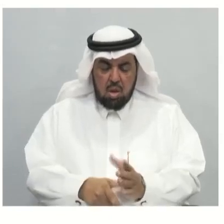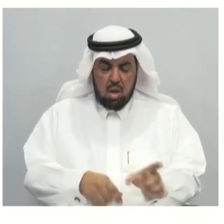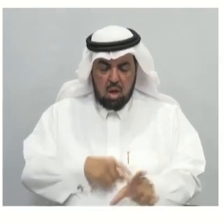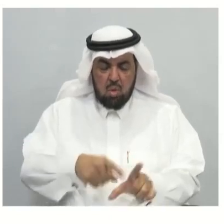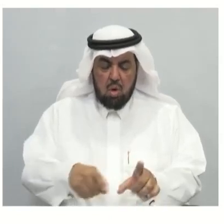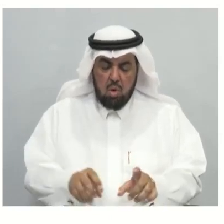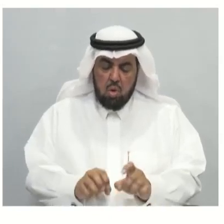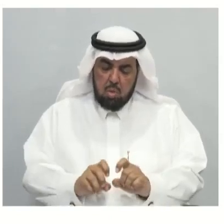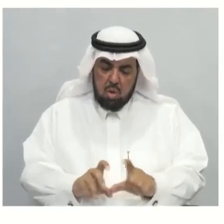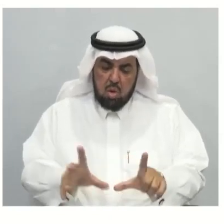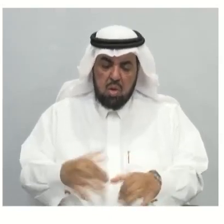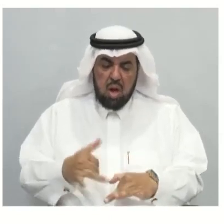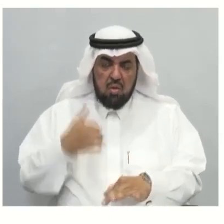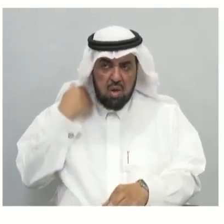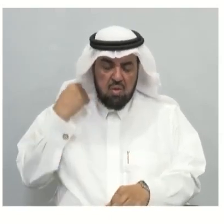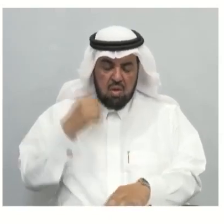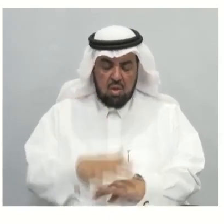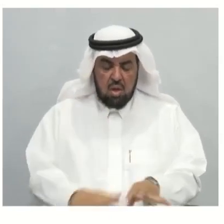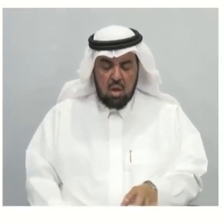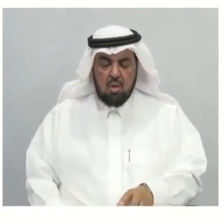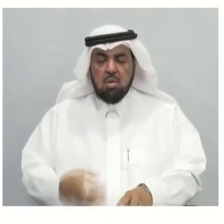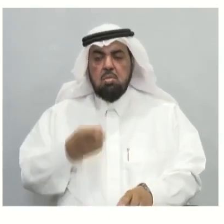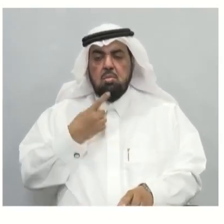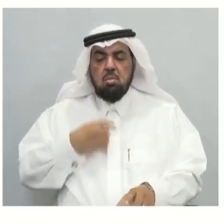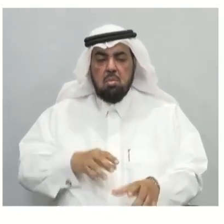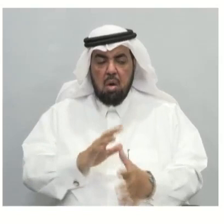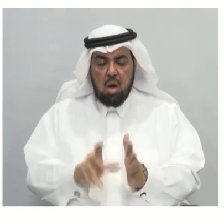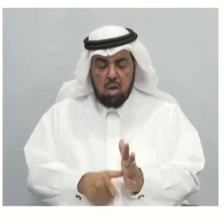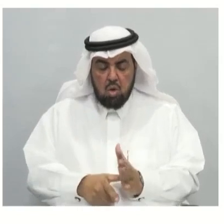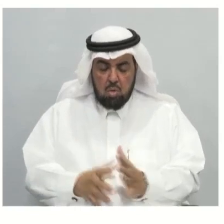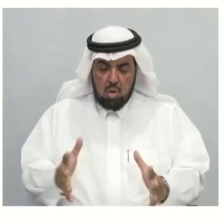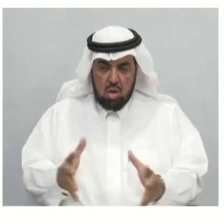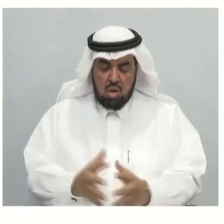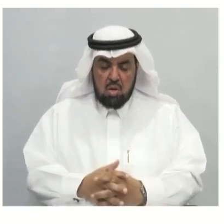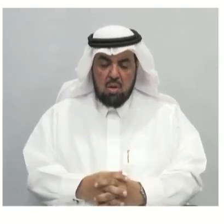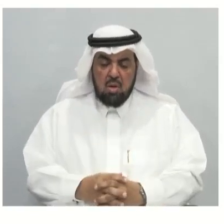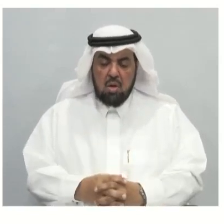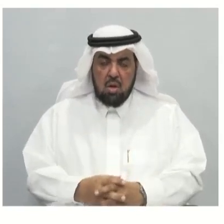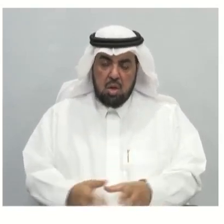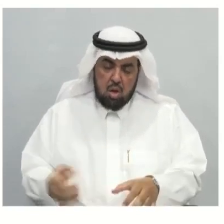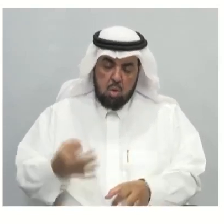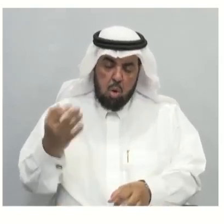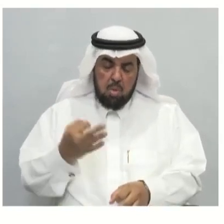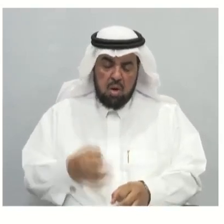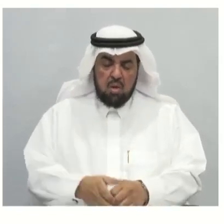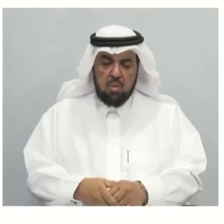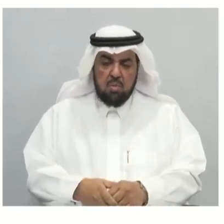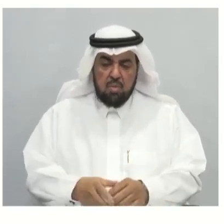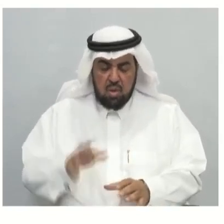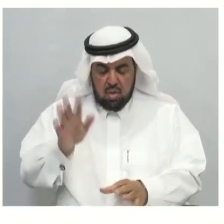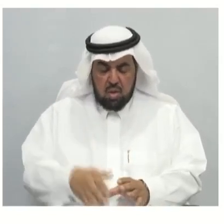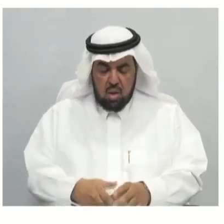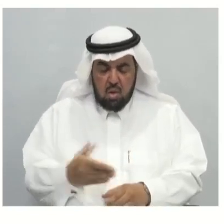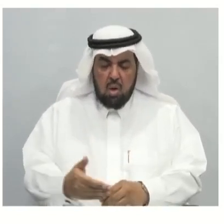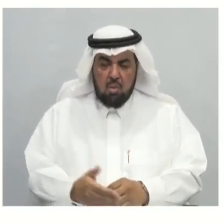التوضيحيه بنفس طريقه الجداول عندما يكون هنالك مخططات ورسوم توضيحيه كثيره جدا تدرج المهم منها في التقرير